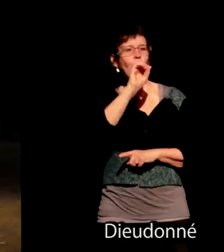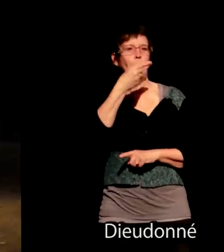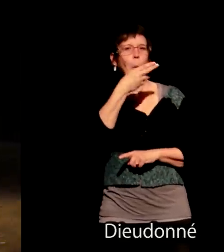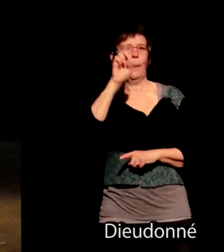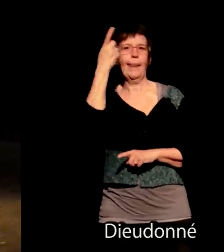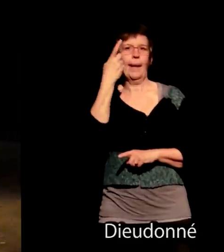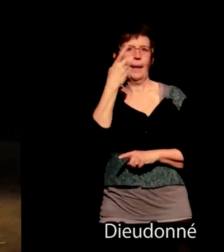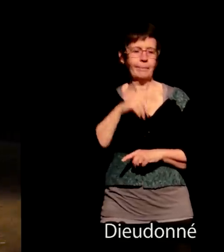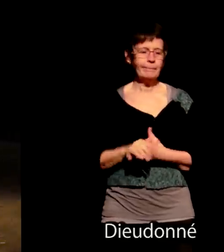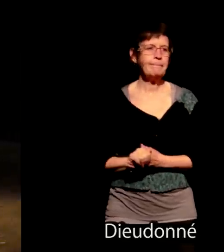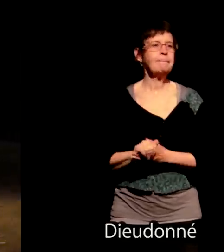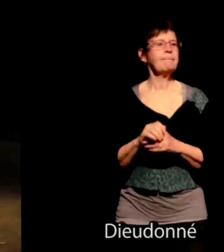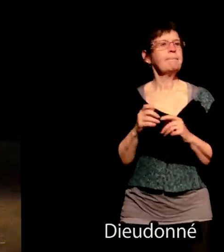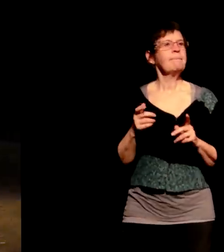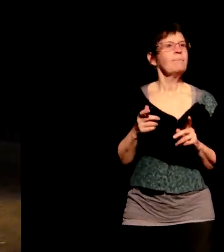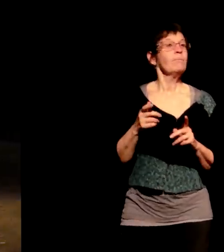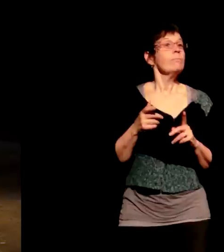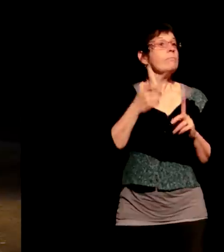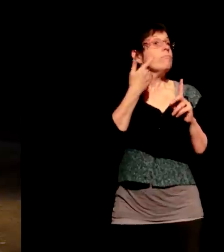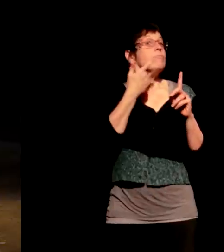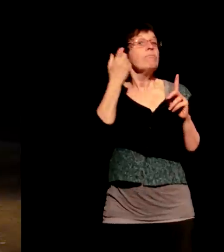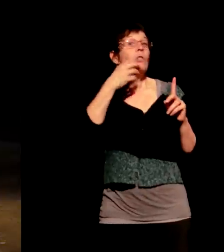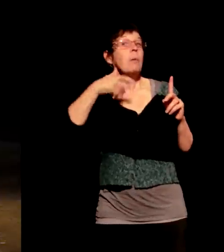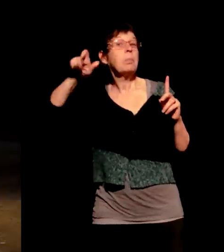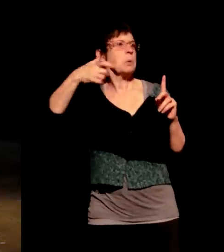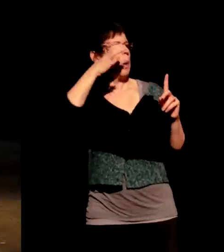que beaucoup jugent terriblement antisémite,